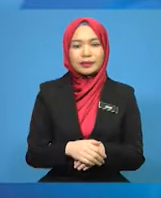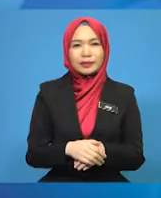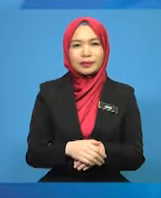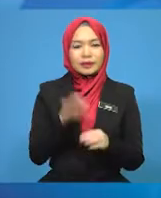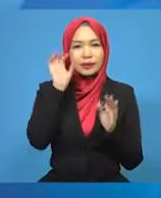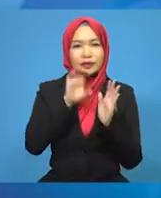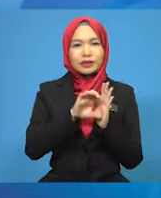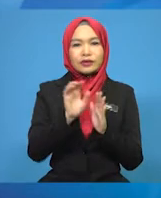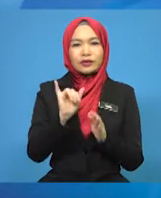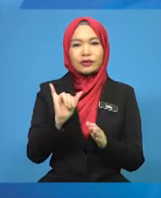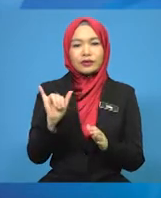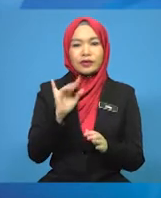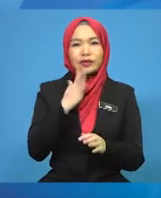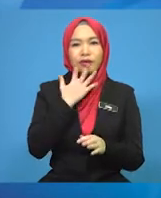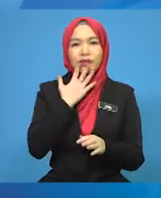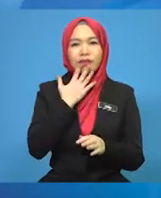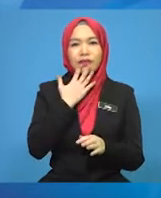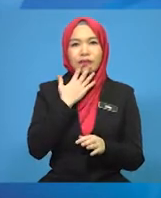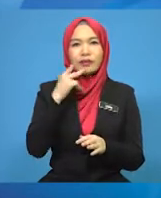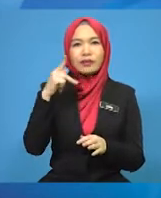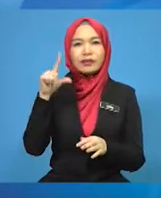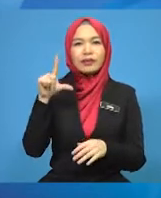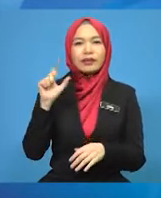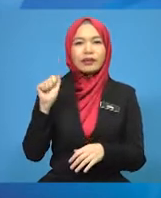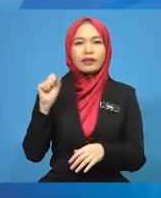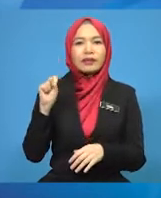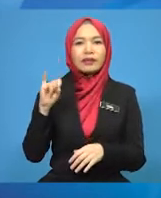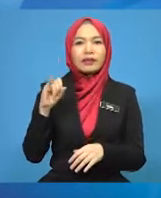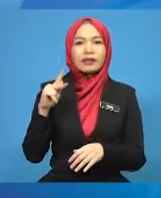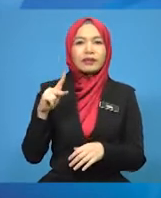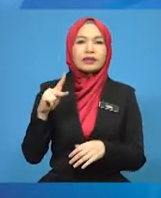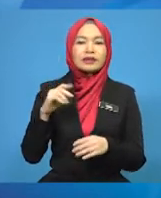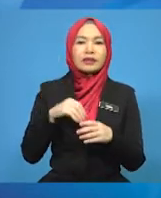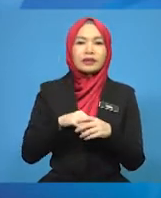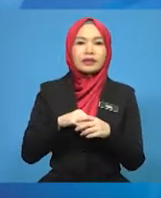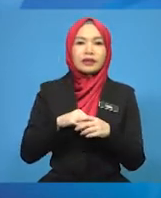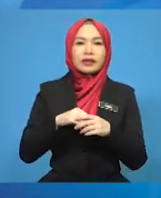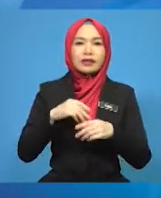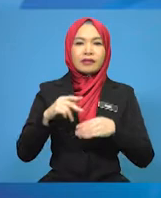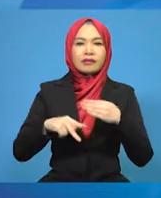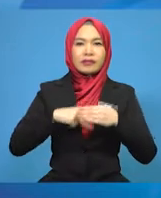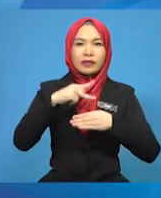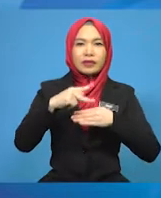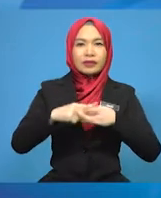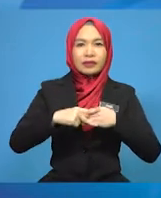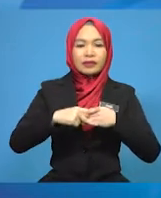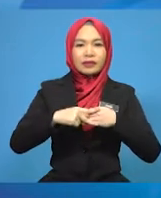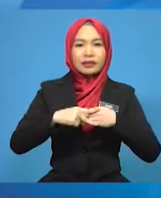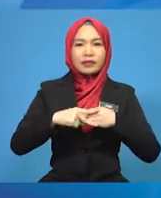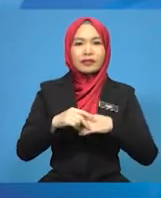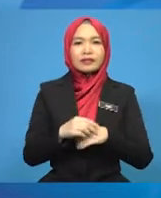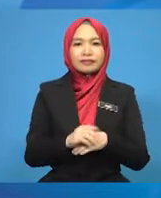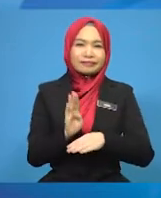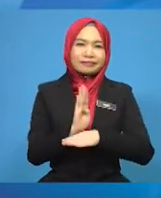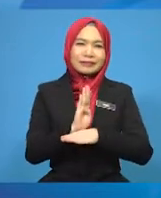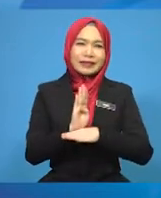Contoh penggunaan warna klasik dalam penerbitan, pembungkusan, pengiklanan dan identiti korporat,